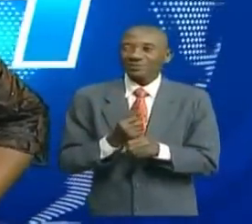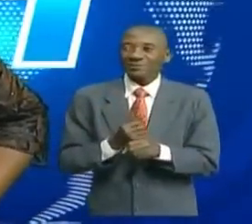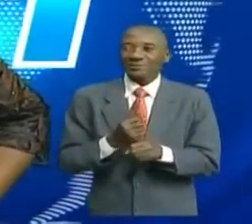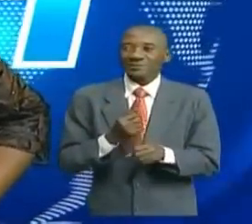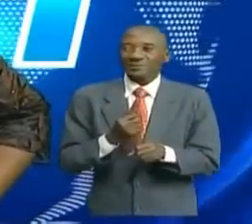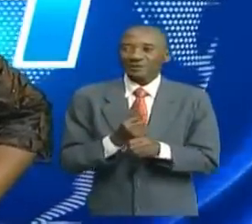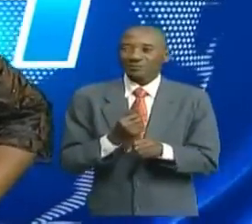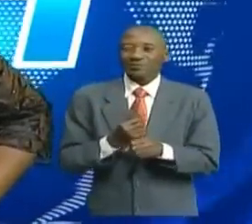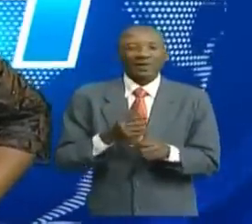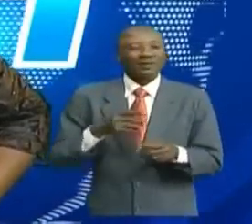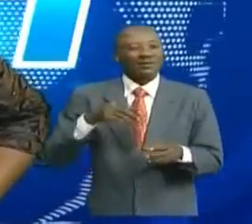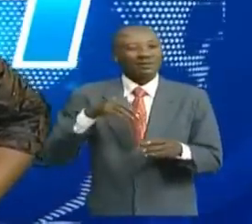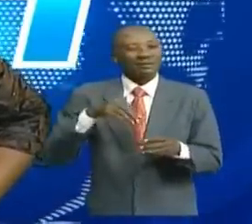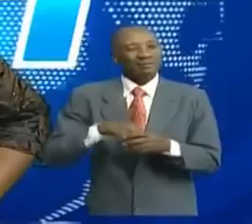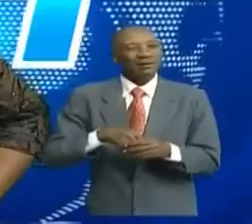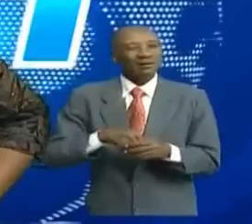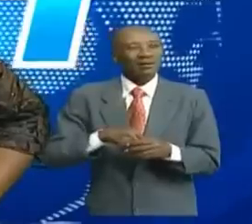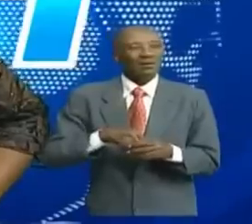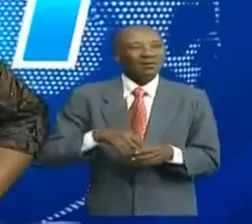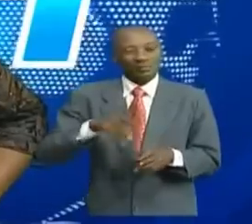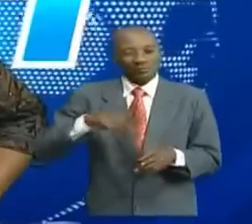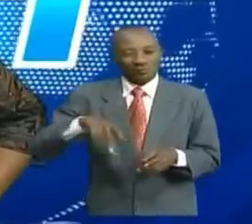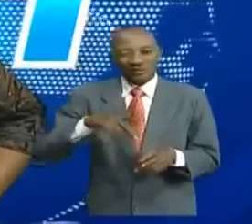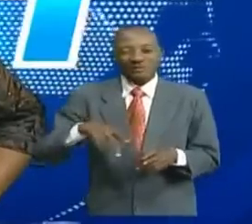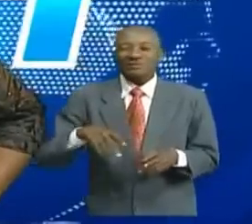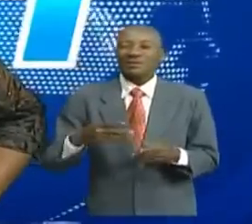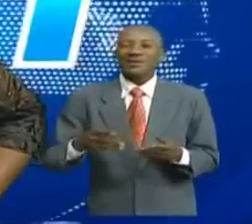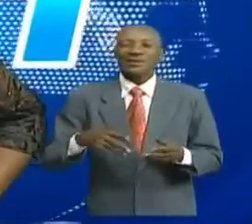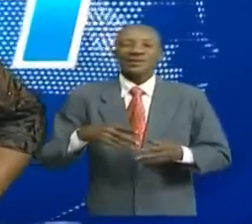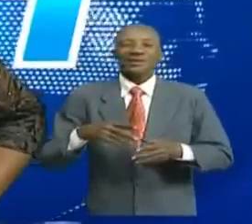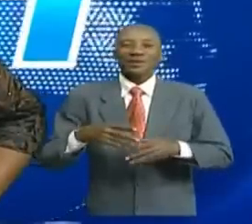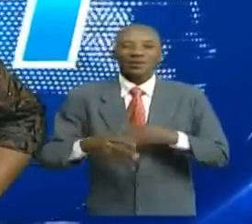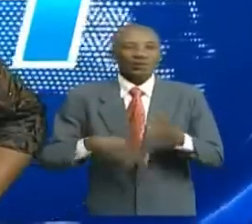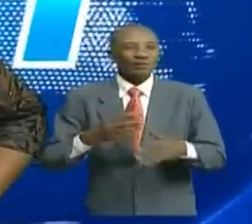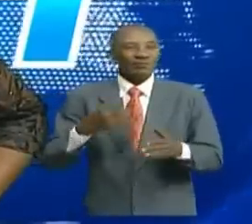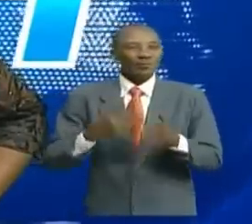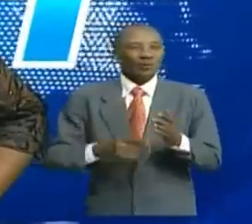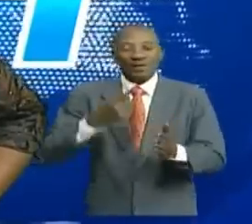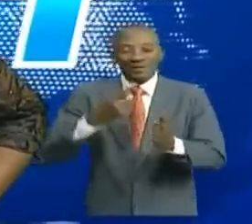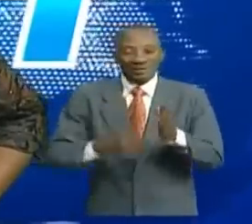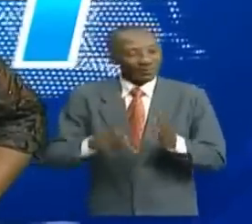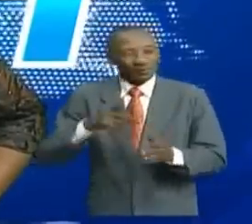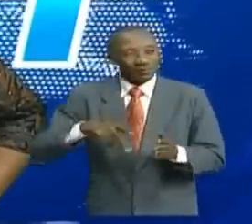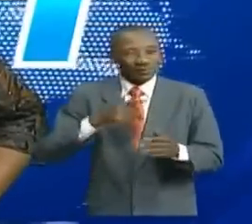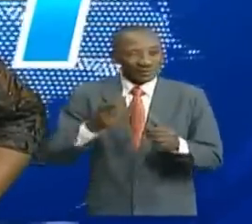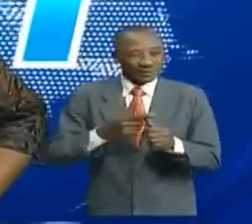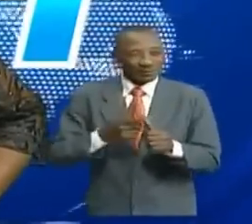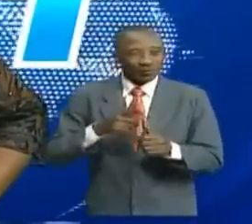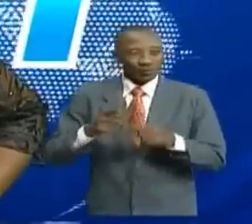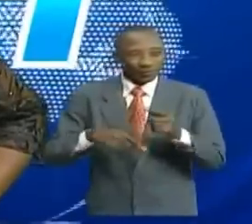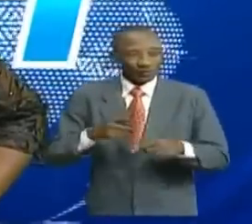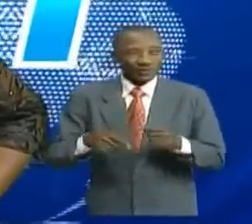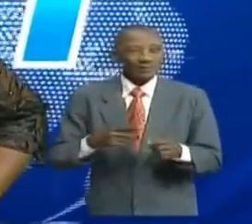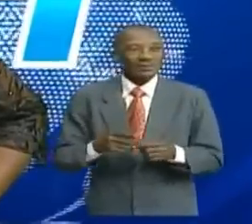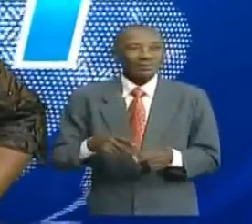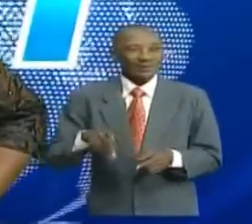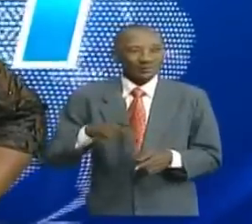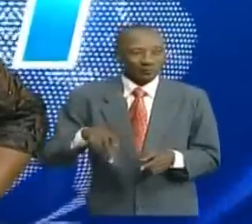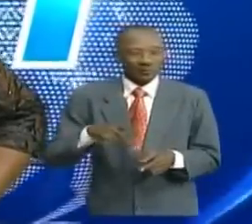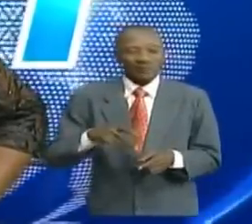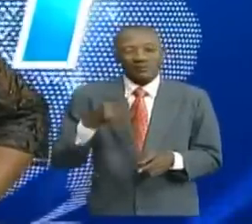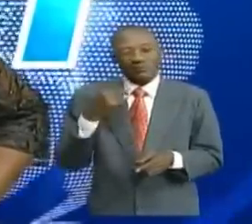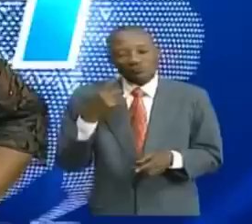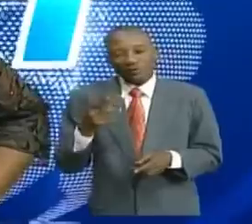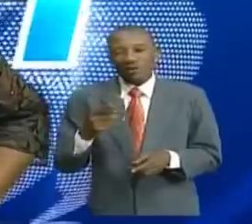efforts conjugués par les députés nationaux élus de ces territoires. Martin Ikouk Ikot, la joie de la